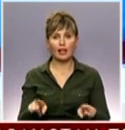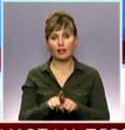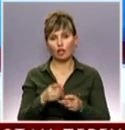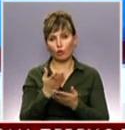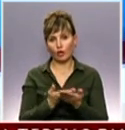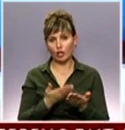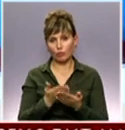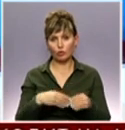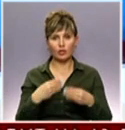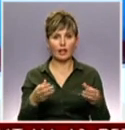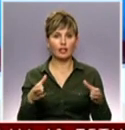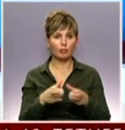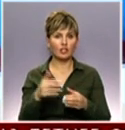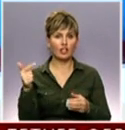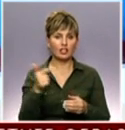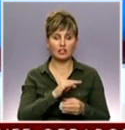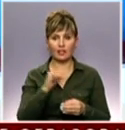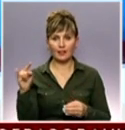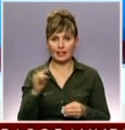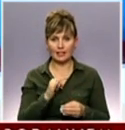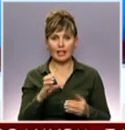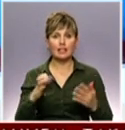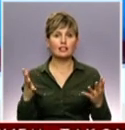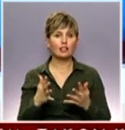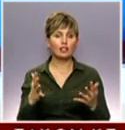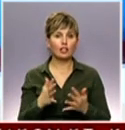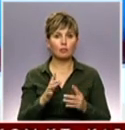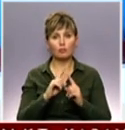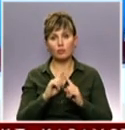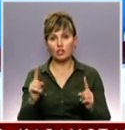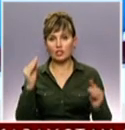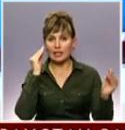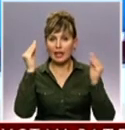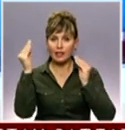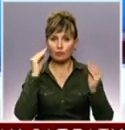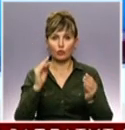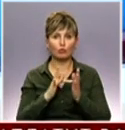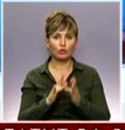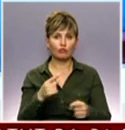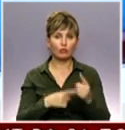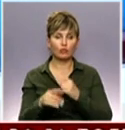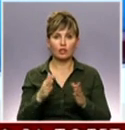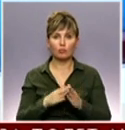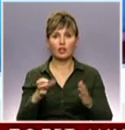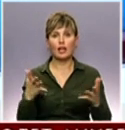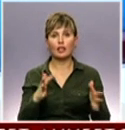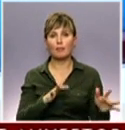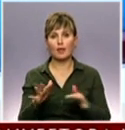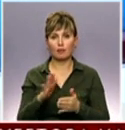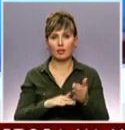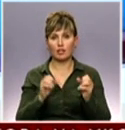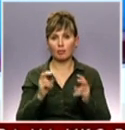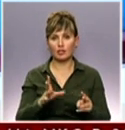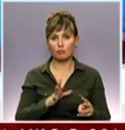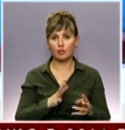аэропортом прекращены. Такую рекомендацию дал Комитет гражданской авиации. С какими впечатлениями туристы вернулись домой и какие